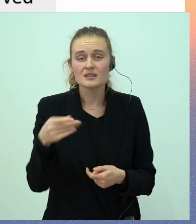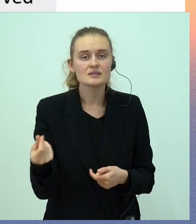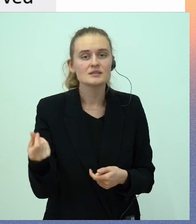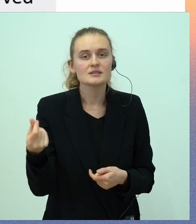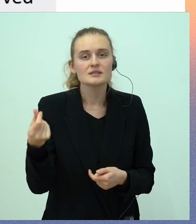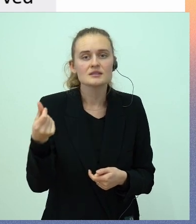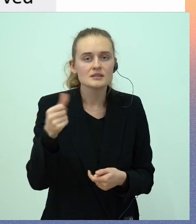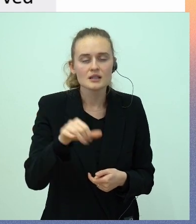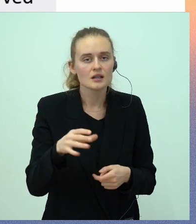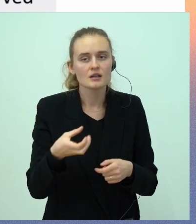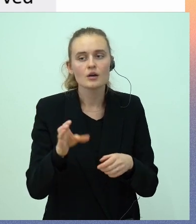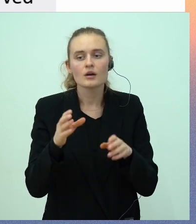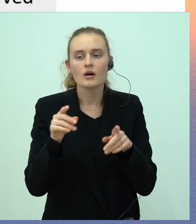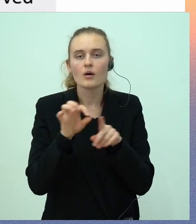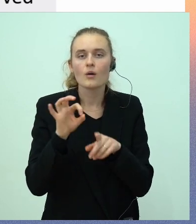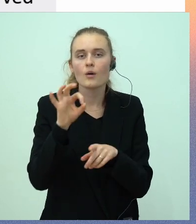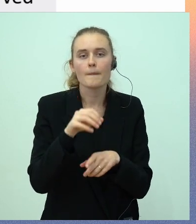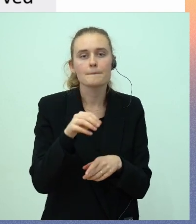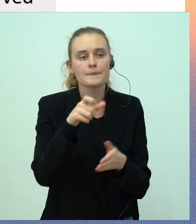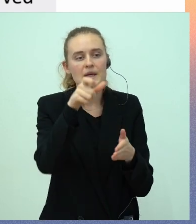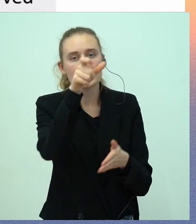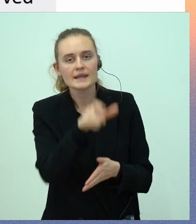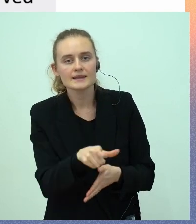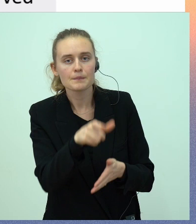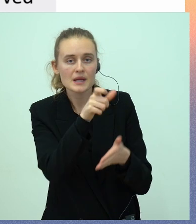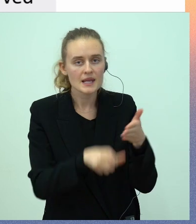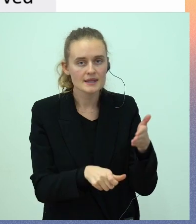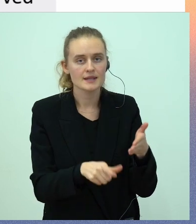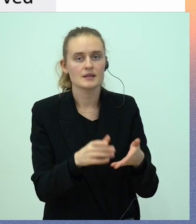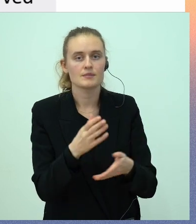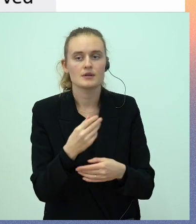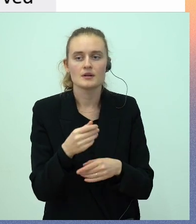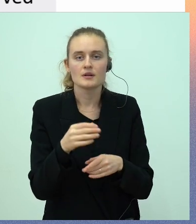pilietybės paremti priklausomybę kažkokiai etniniai, religiniai grupiai.